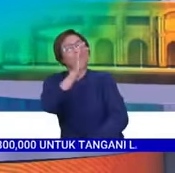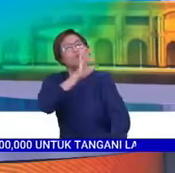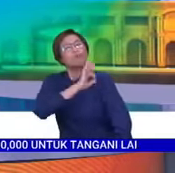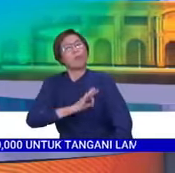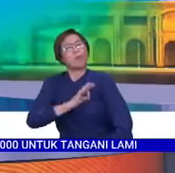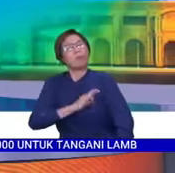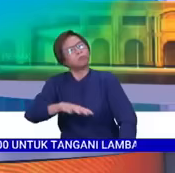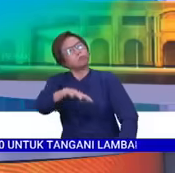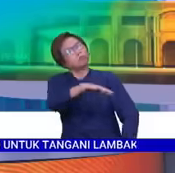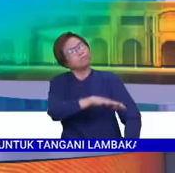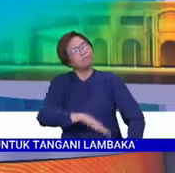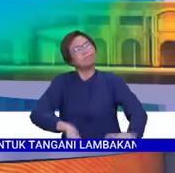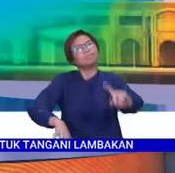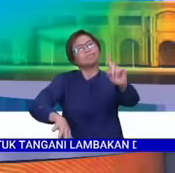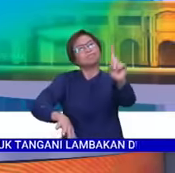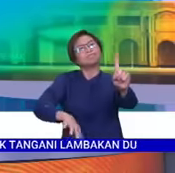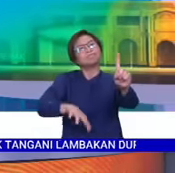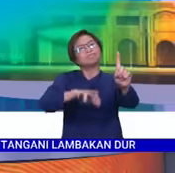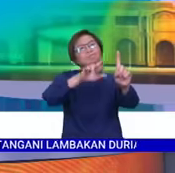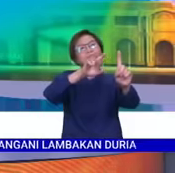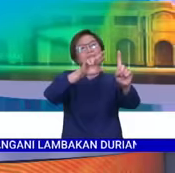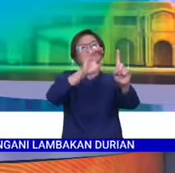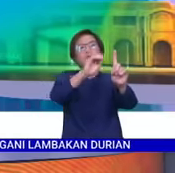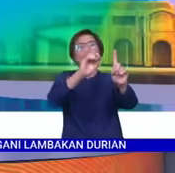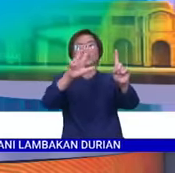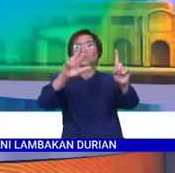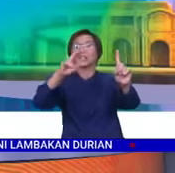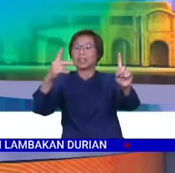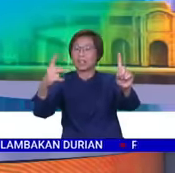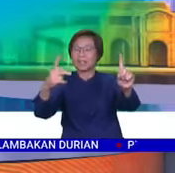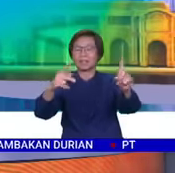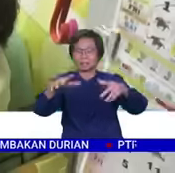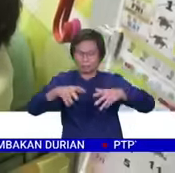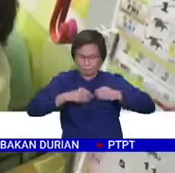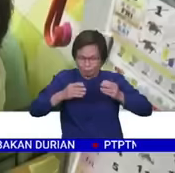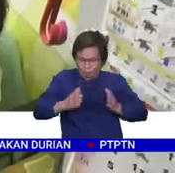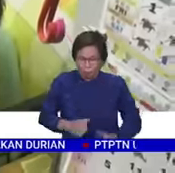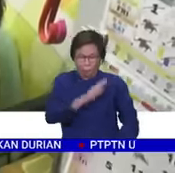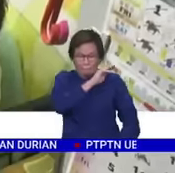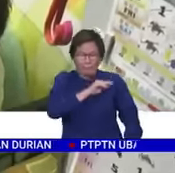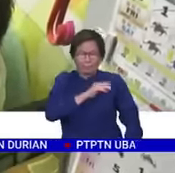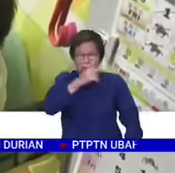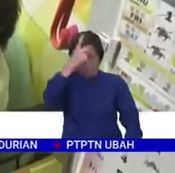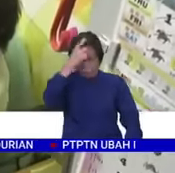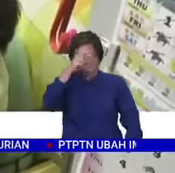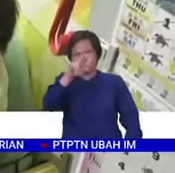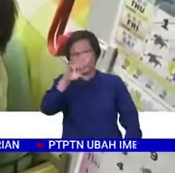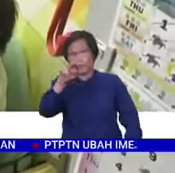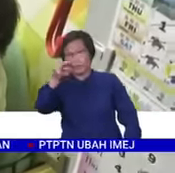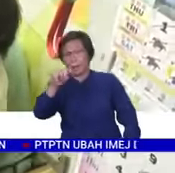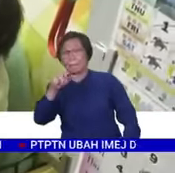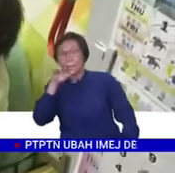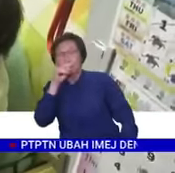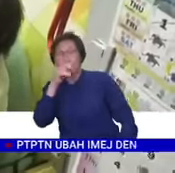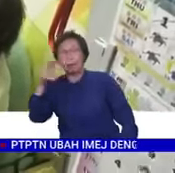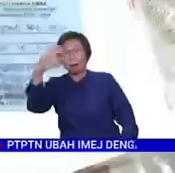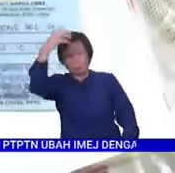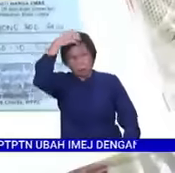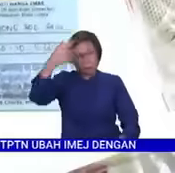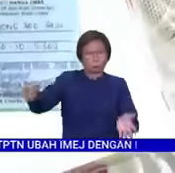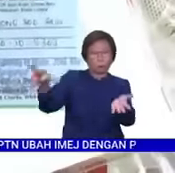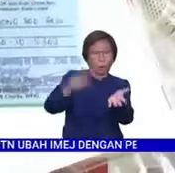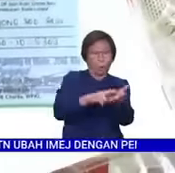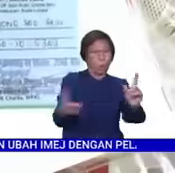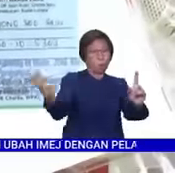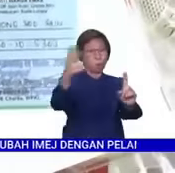manfaat kepada kira-kira 103.000 penerima menterinya Datuk Sri naharun berkata Selangor mencatatkan